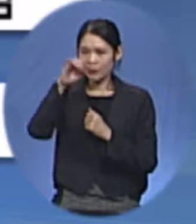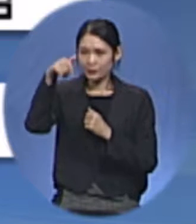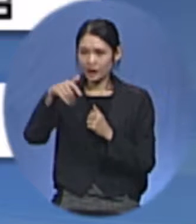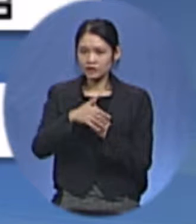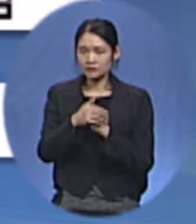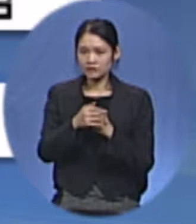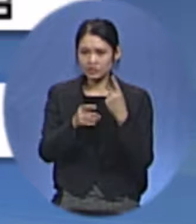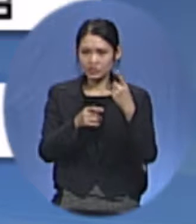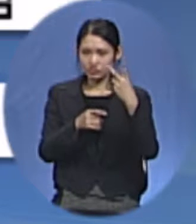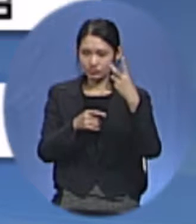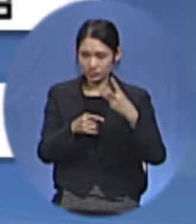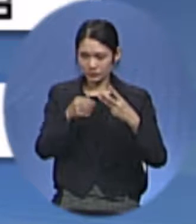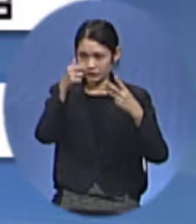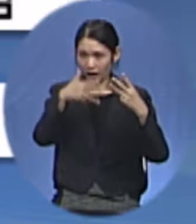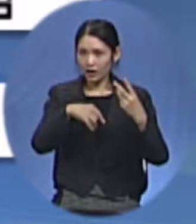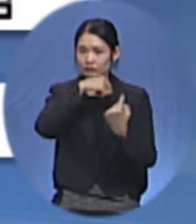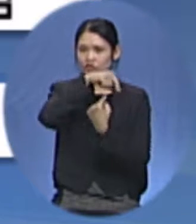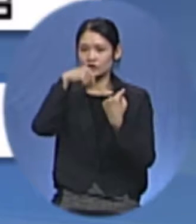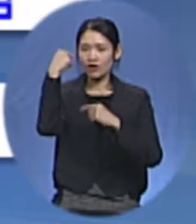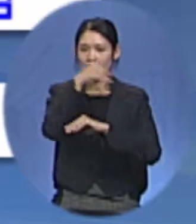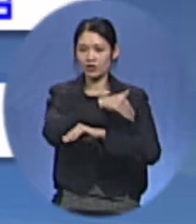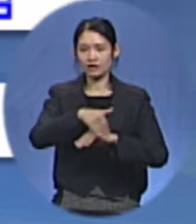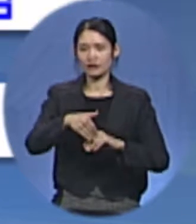등에서 차례대로 운영될 예정입니다.